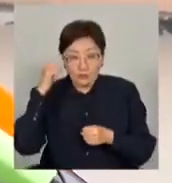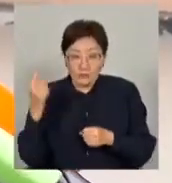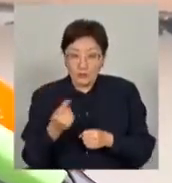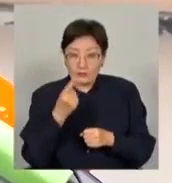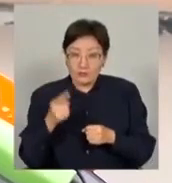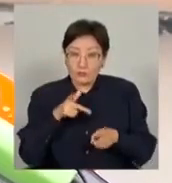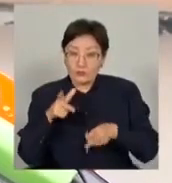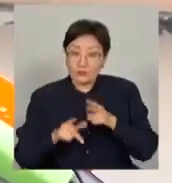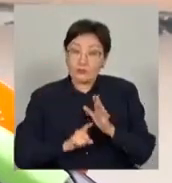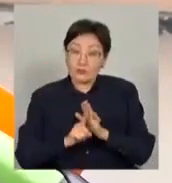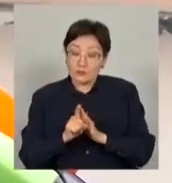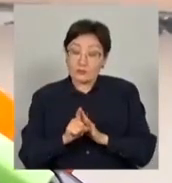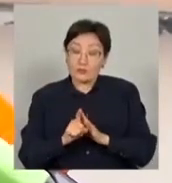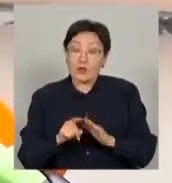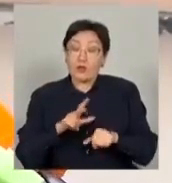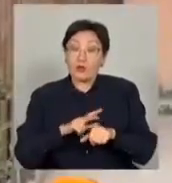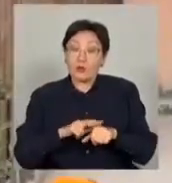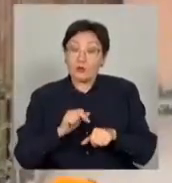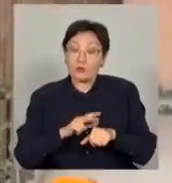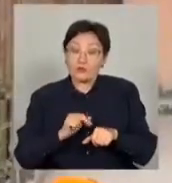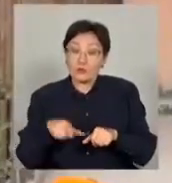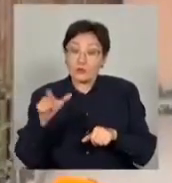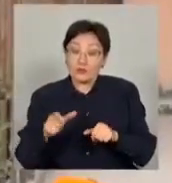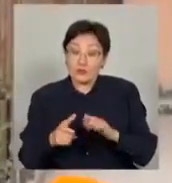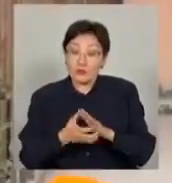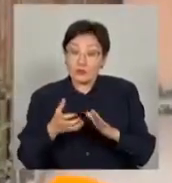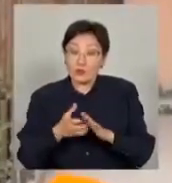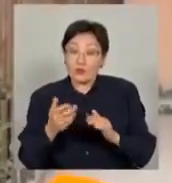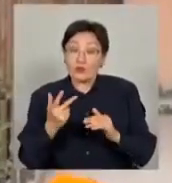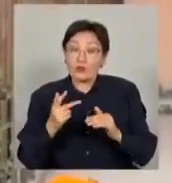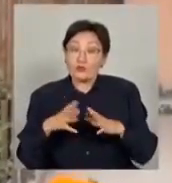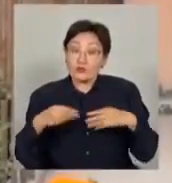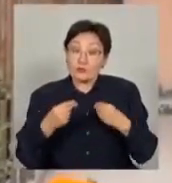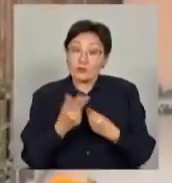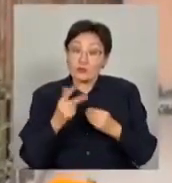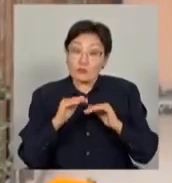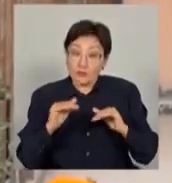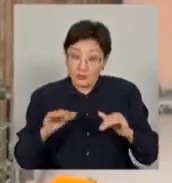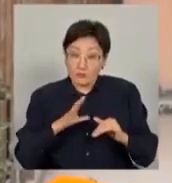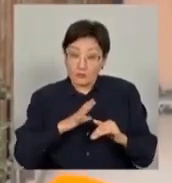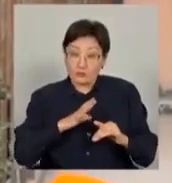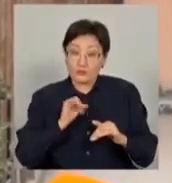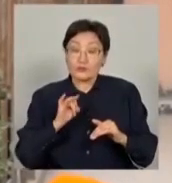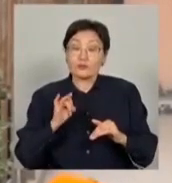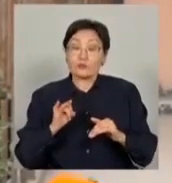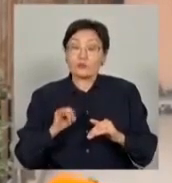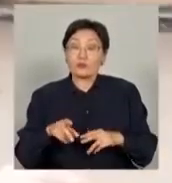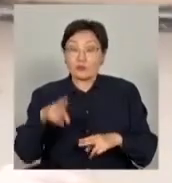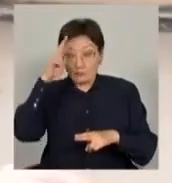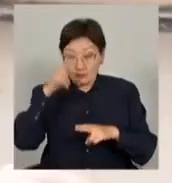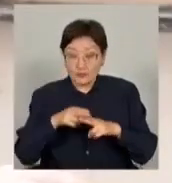деп. Одан учаскеге шақырды. Үйде үш бала бол. Папам Әнім